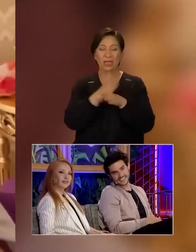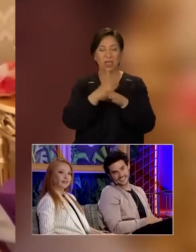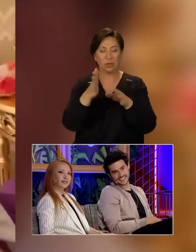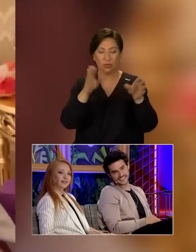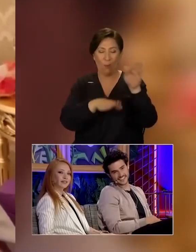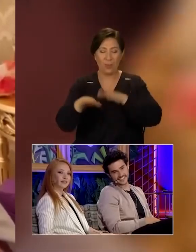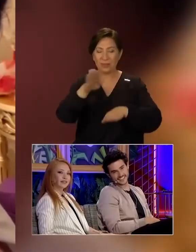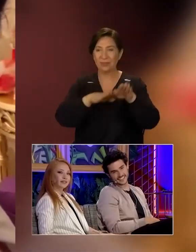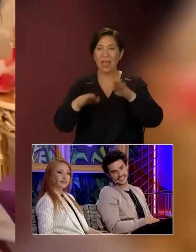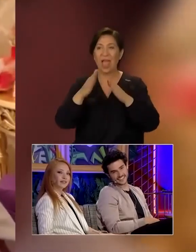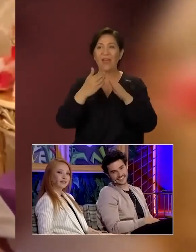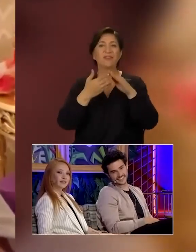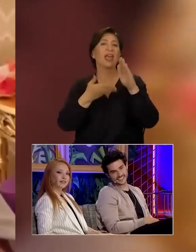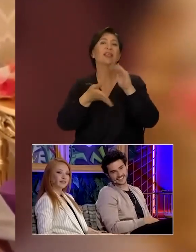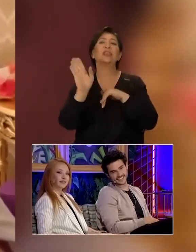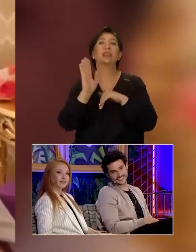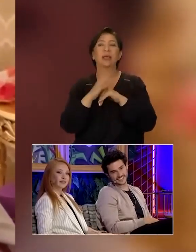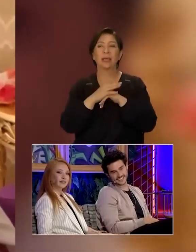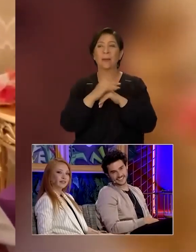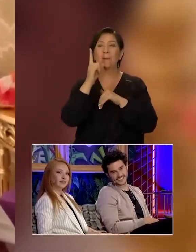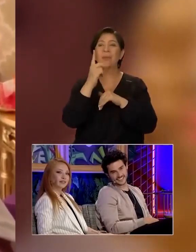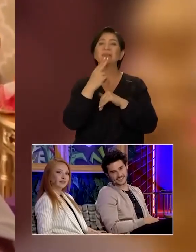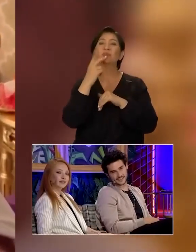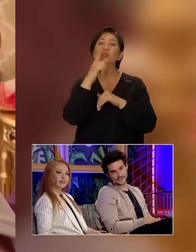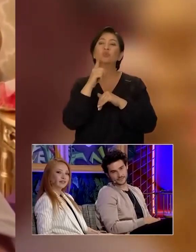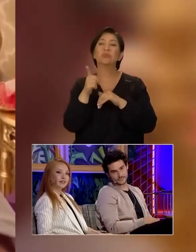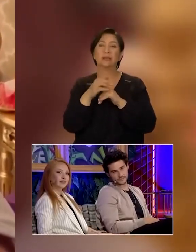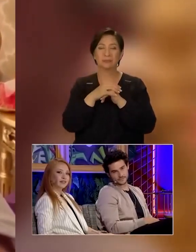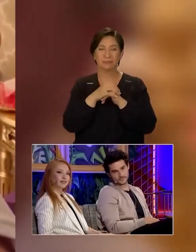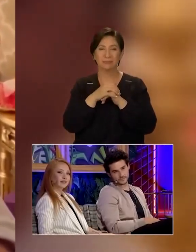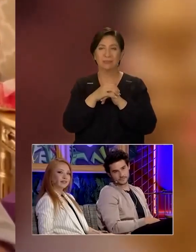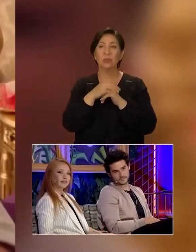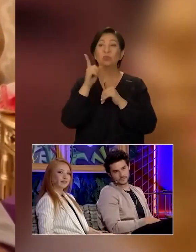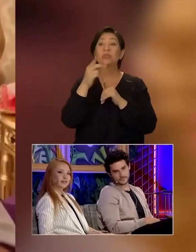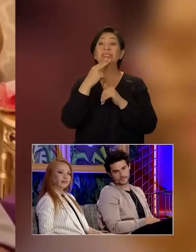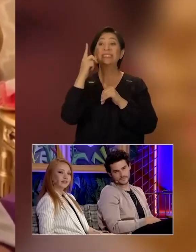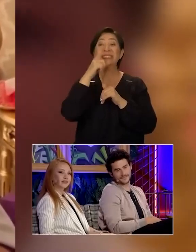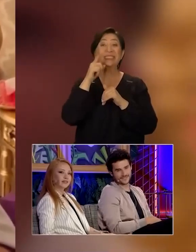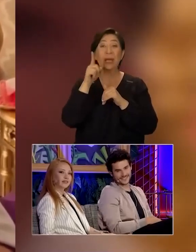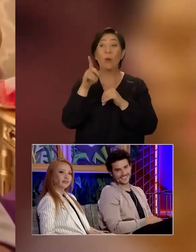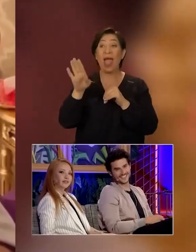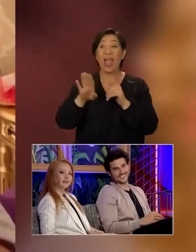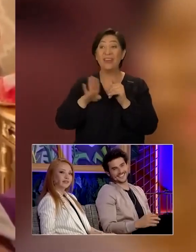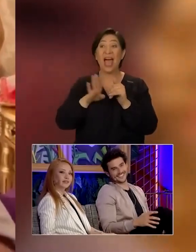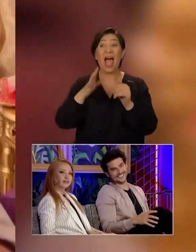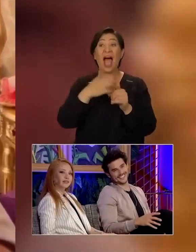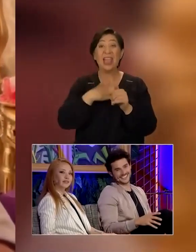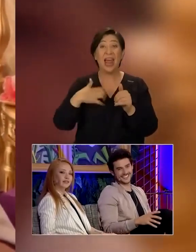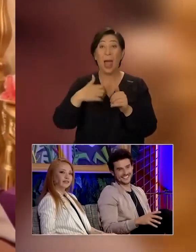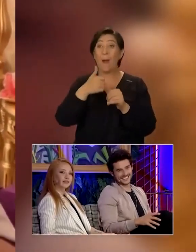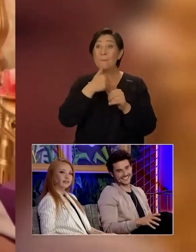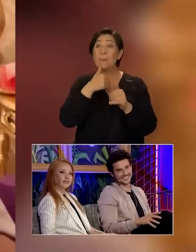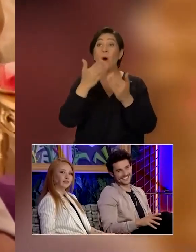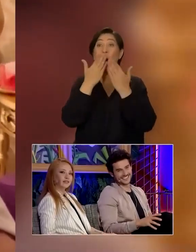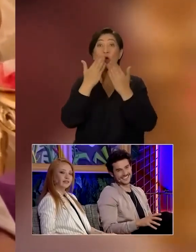eşyalarını topladı ev arkadaşım, evden ayrıldı. Bir kız yüzünden. Bu kızları, bu evlatları anneler